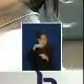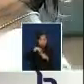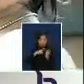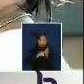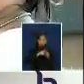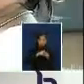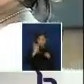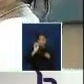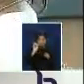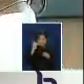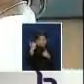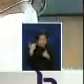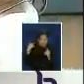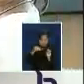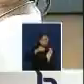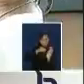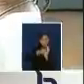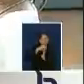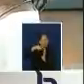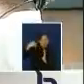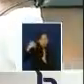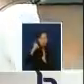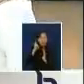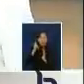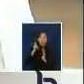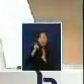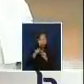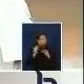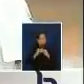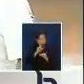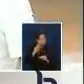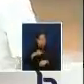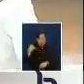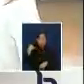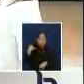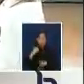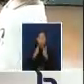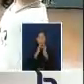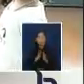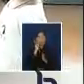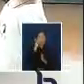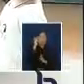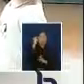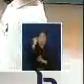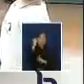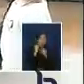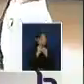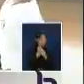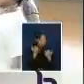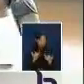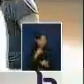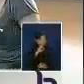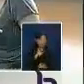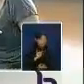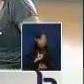แต่ว่าไม่รุนแรงนะ ครับ บางคนยังพูดในเรื่องขำๆเลยนะให้ลูกฉันเป็นซะเลยดีกว่าไหมเพราะว่าปีนี้มันไม่รุนแรงนะอย่